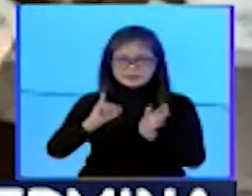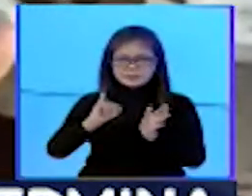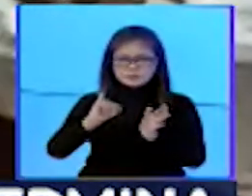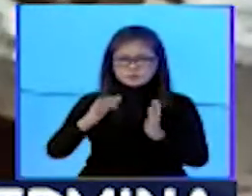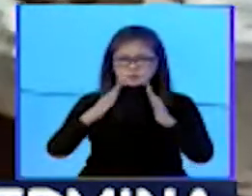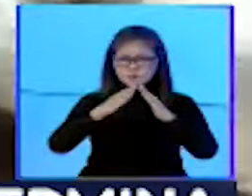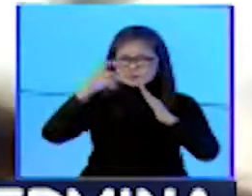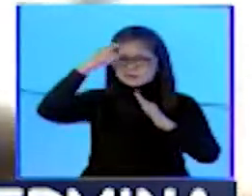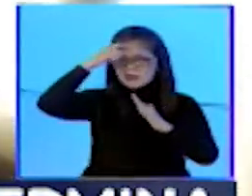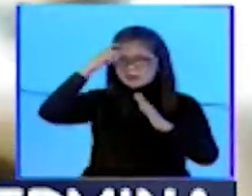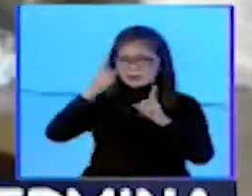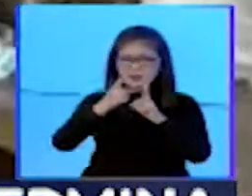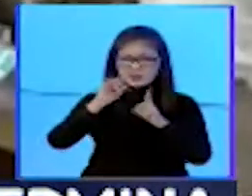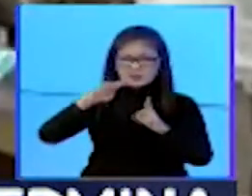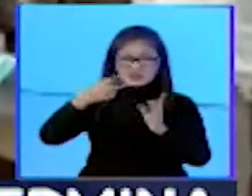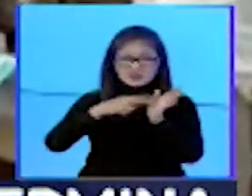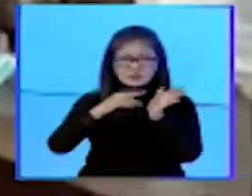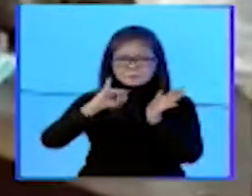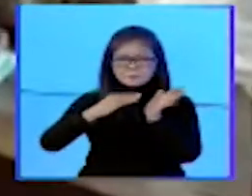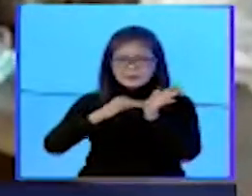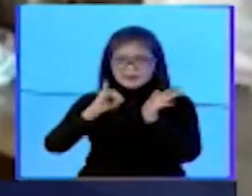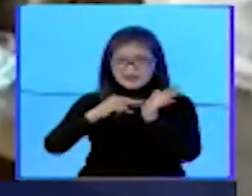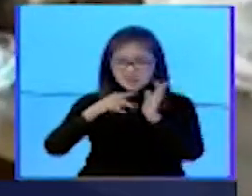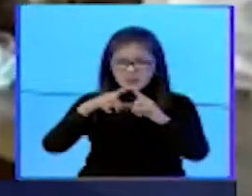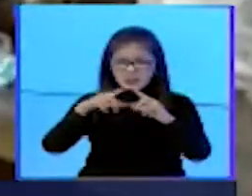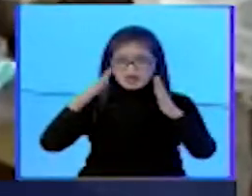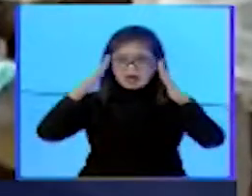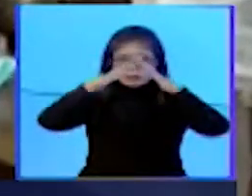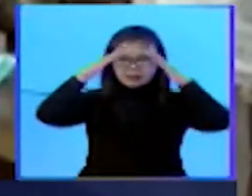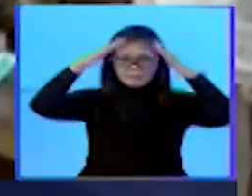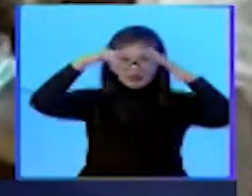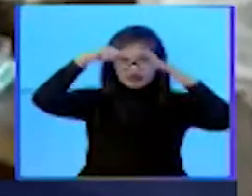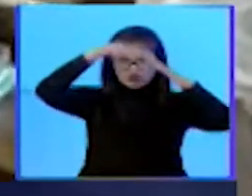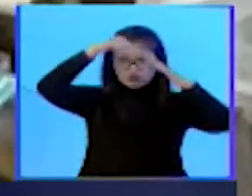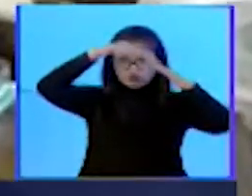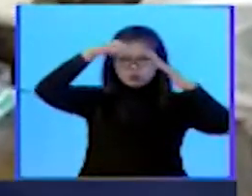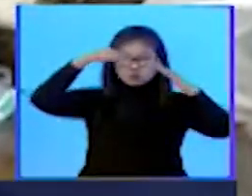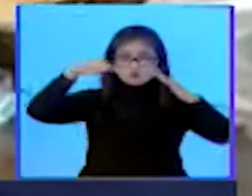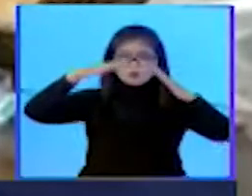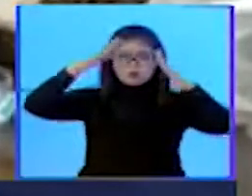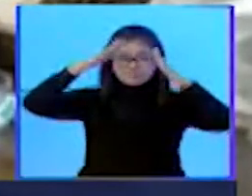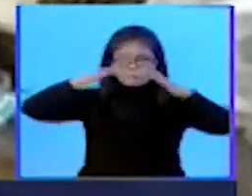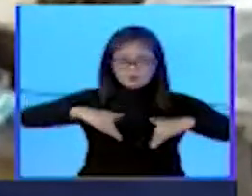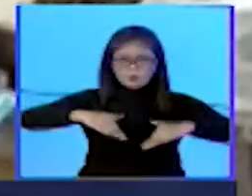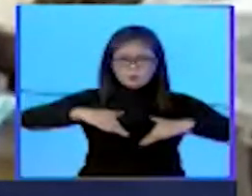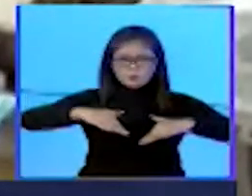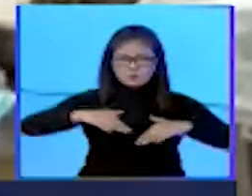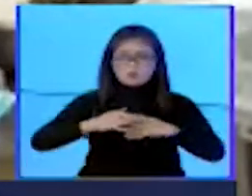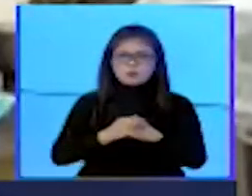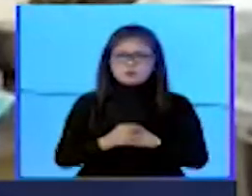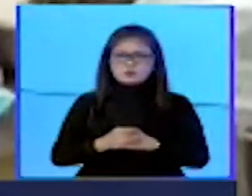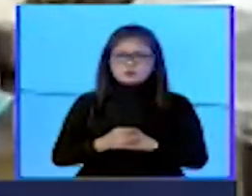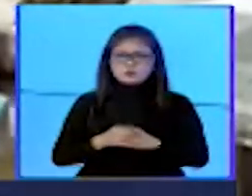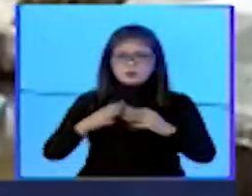Sukaraja. Atapnya itu udah lepas, dalam hitungan detik, dia udah maju ke belakang,